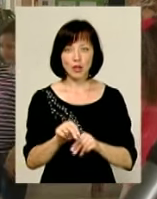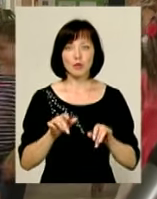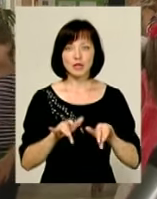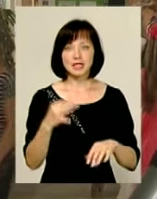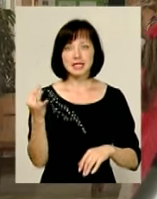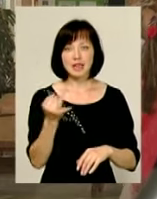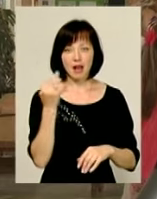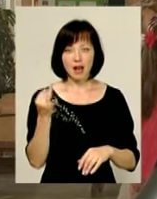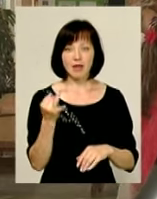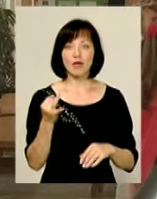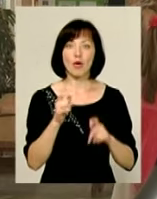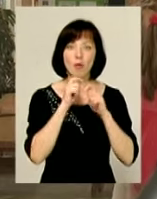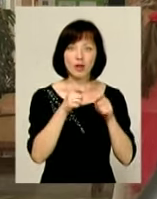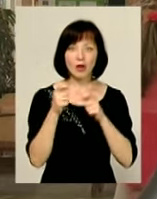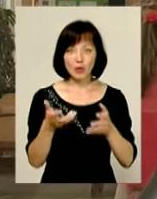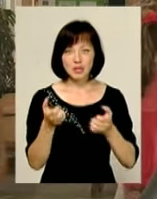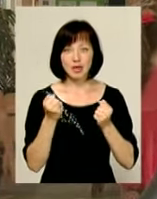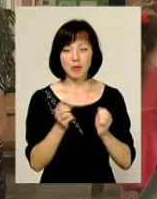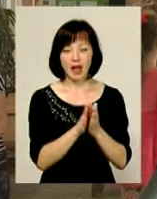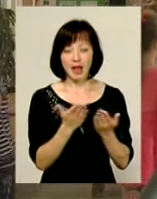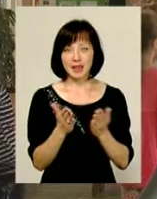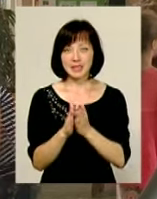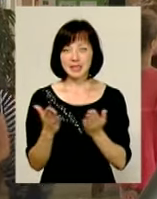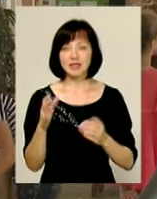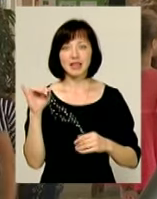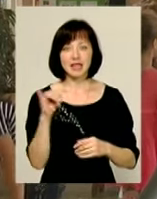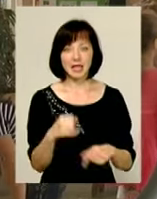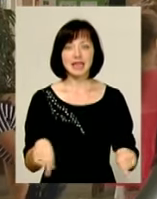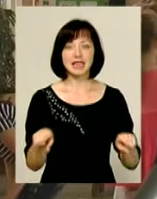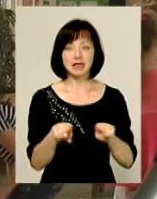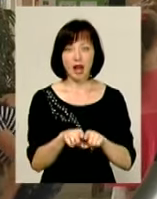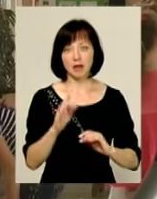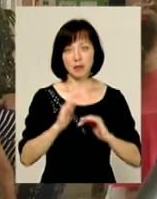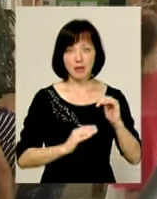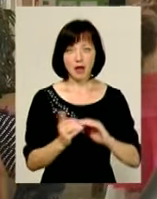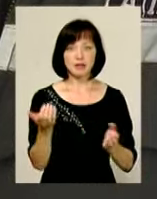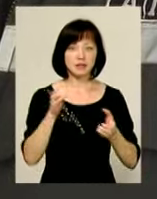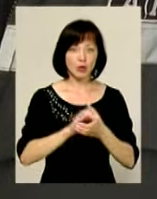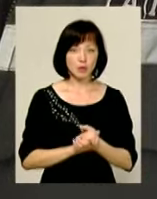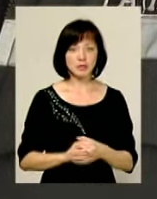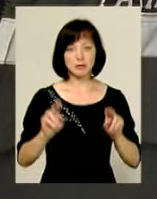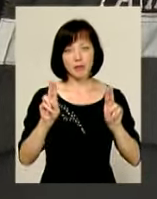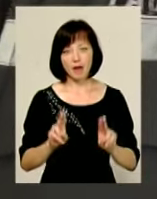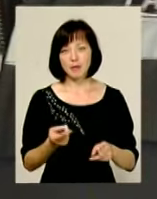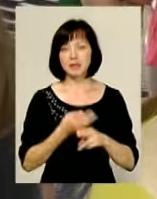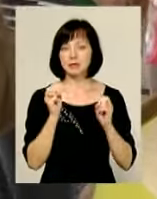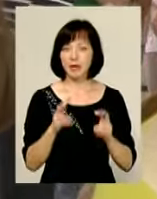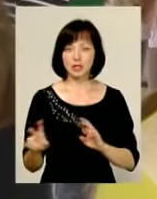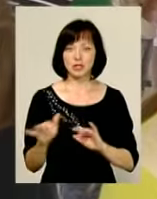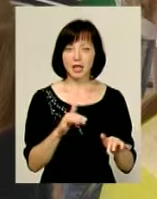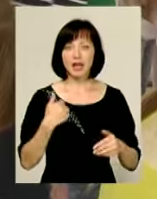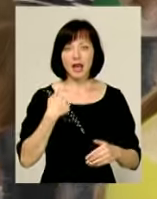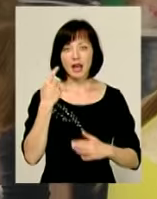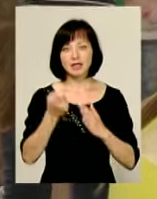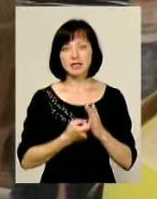цікаво, отримують сувеніри, отримують листівки і так так на практиці знайомляться з правилами безпеки діяльності. Я